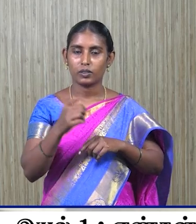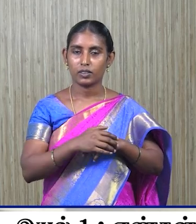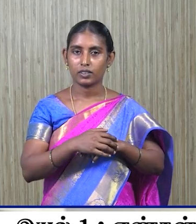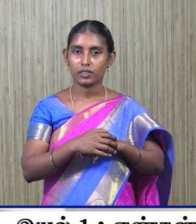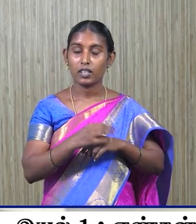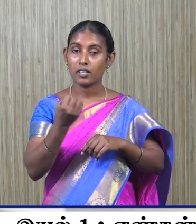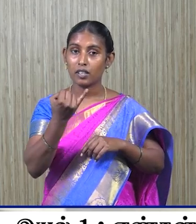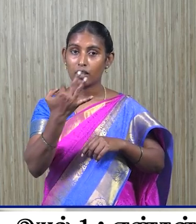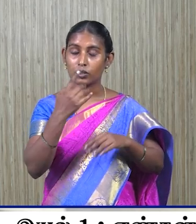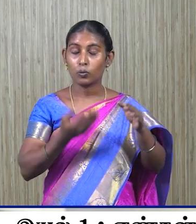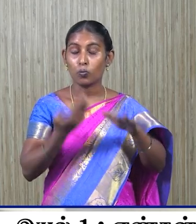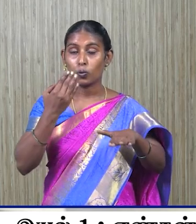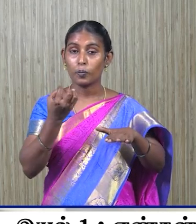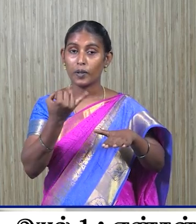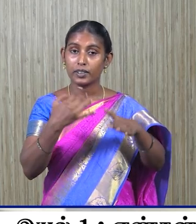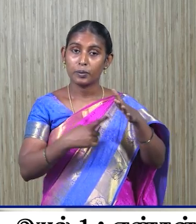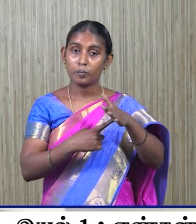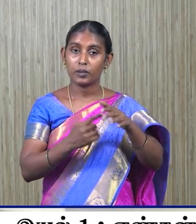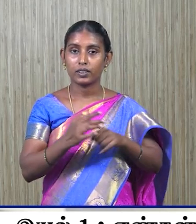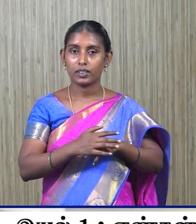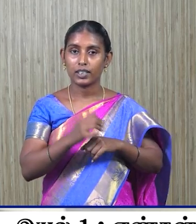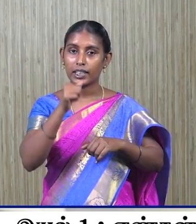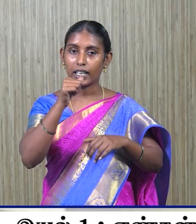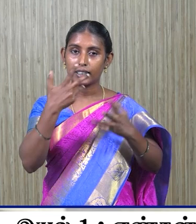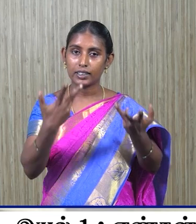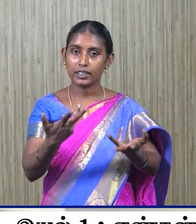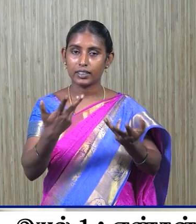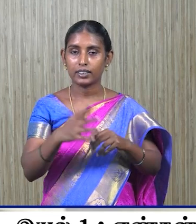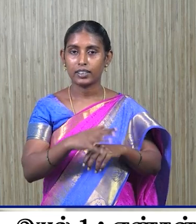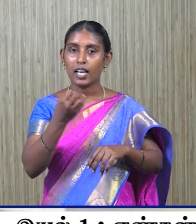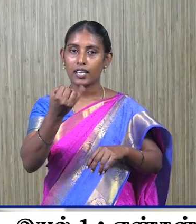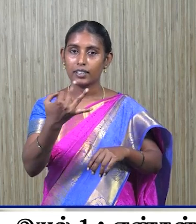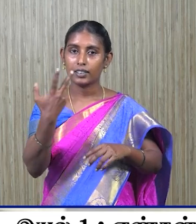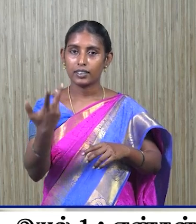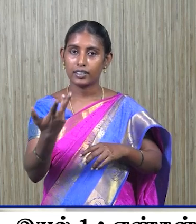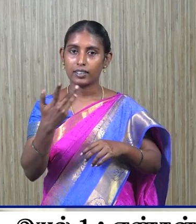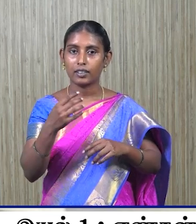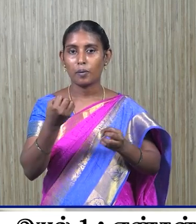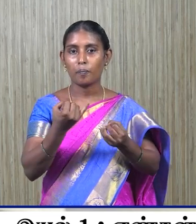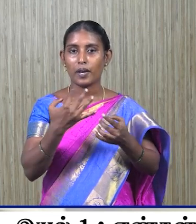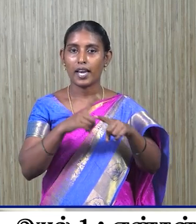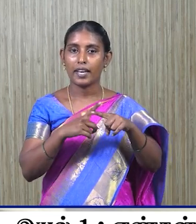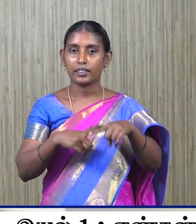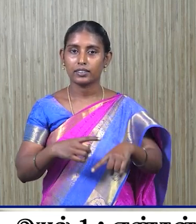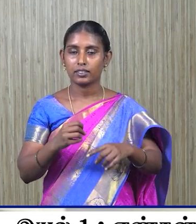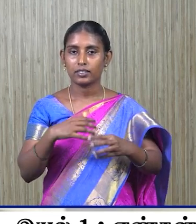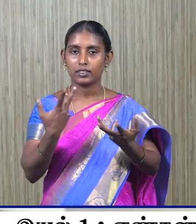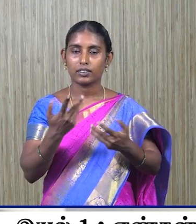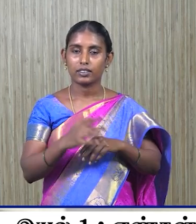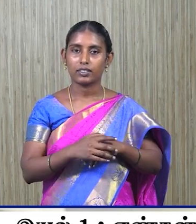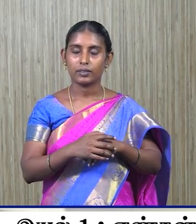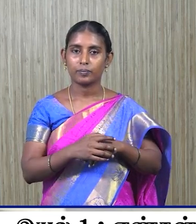எண்கள் கணிதத்திற்கு மிகவும் முக்கியமானது. இதைத்தான் நீரின்றி அமையாது உலகு, எண்களின்றி அமையாது கணித உலகு என்று